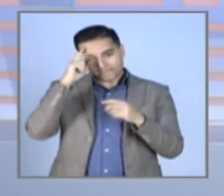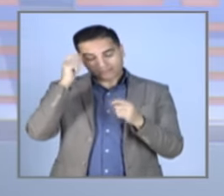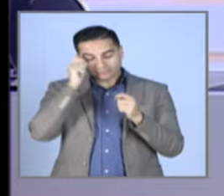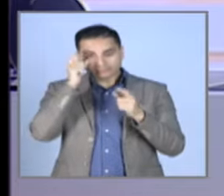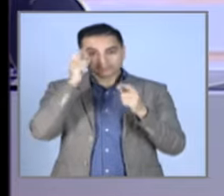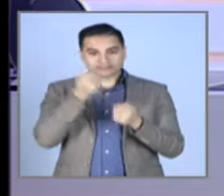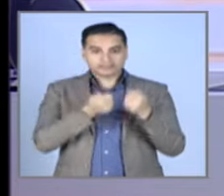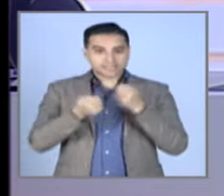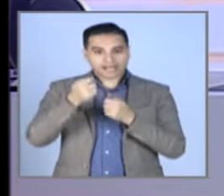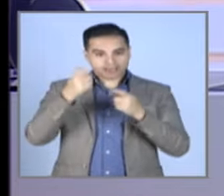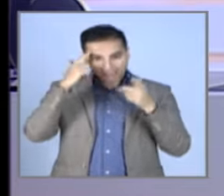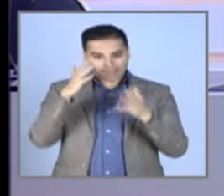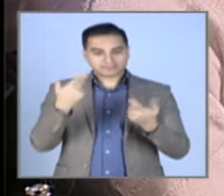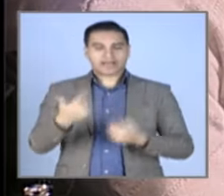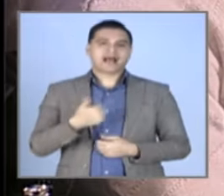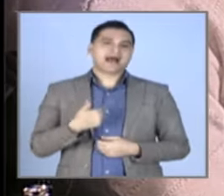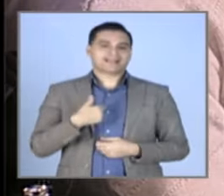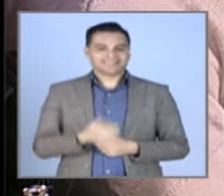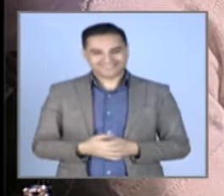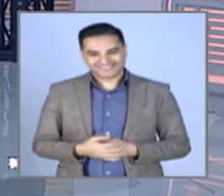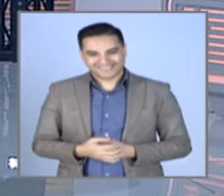متالق؟ انا.